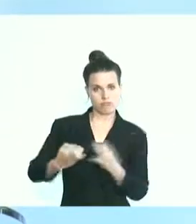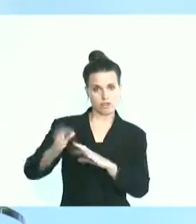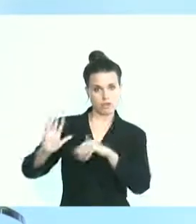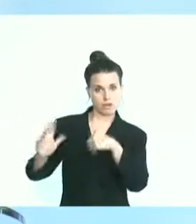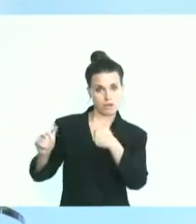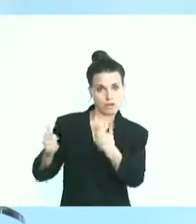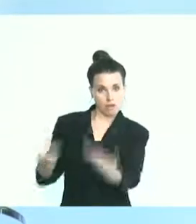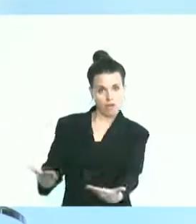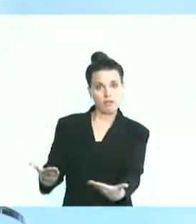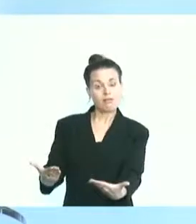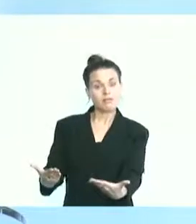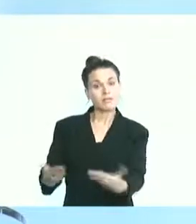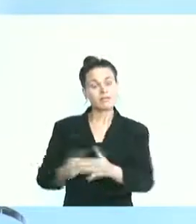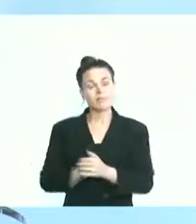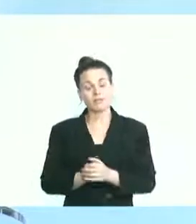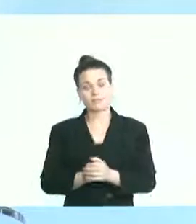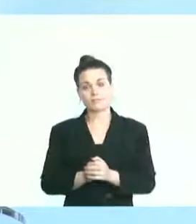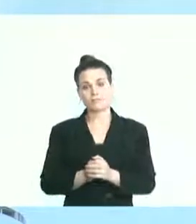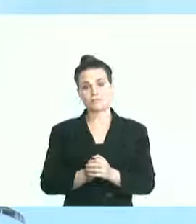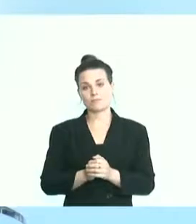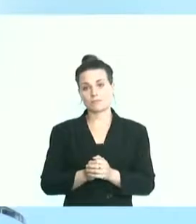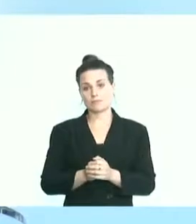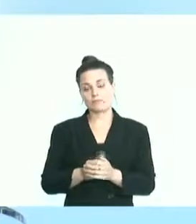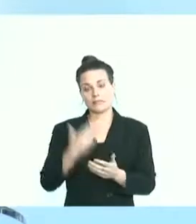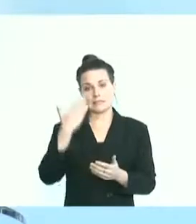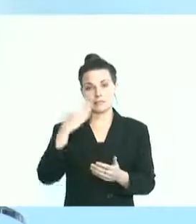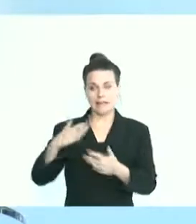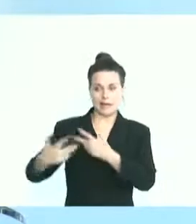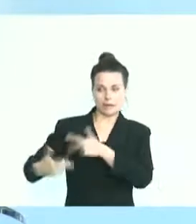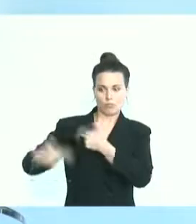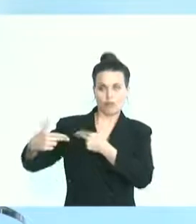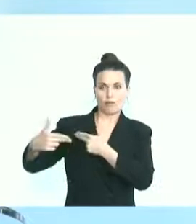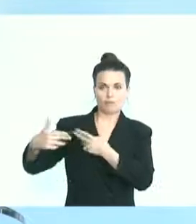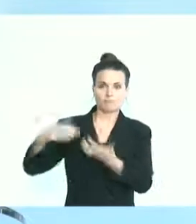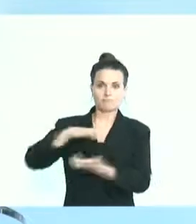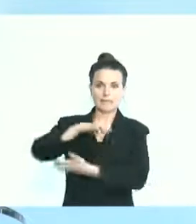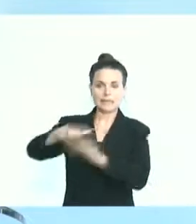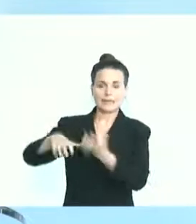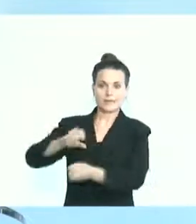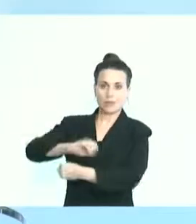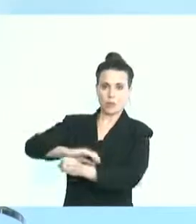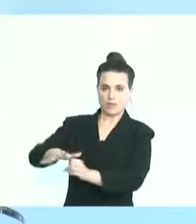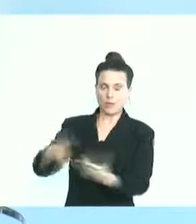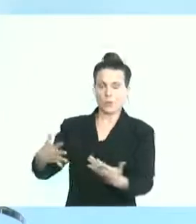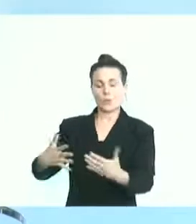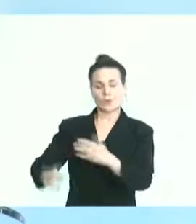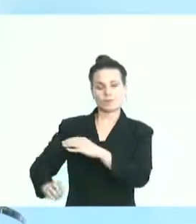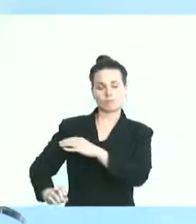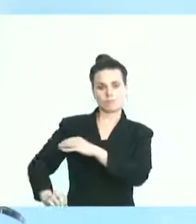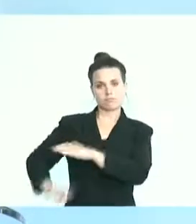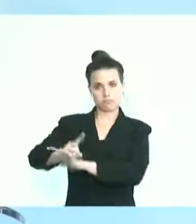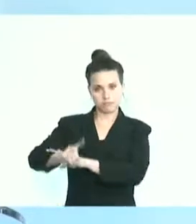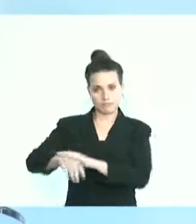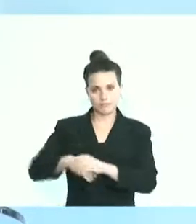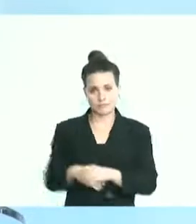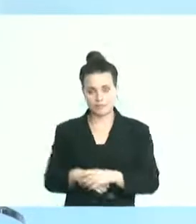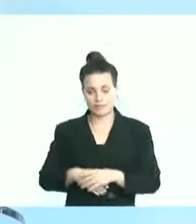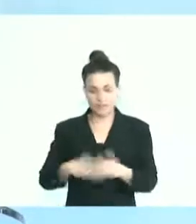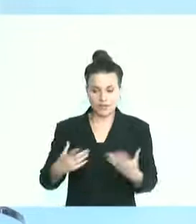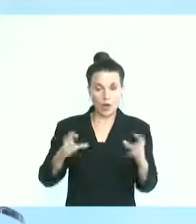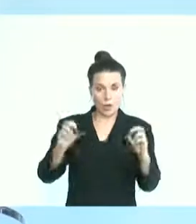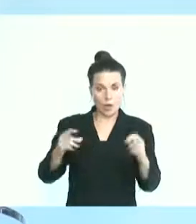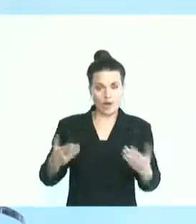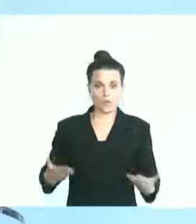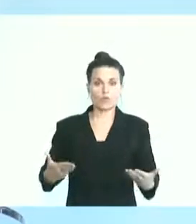période qui a été une période absolument particulière. Mais au-delà de cette particularité du moment que nous